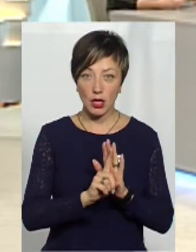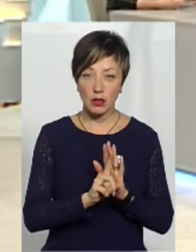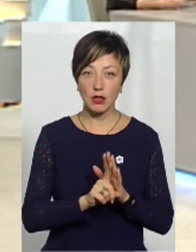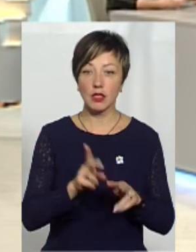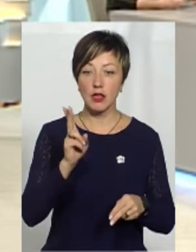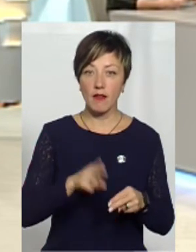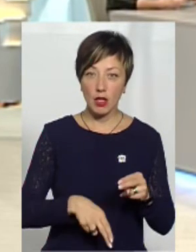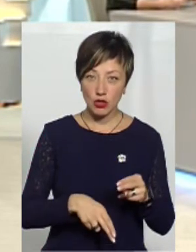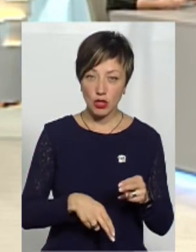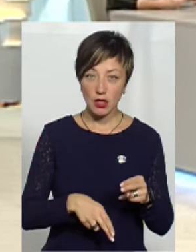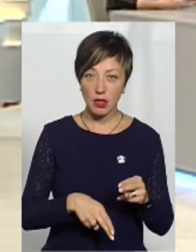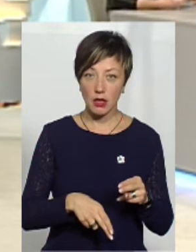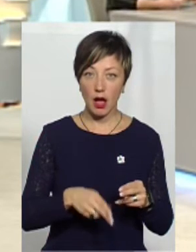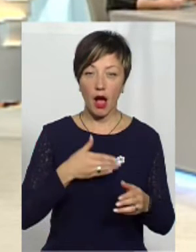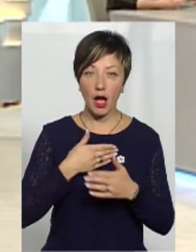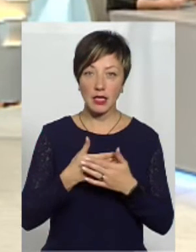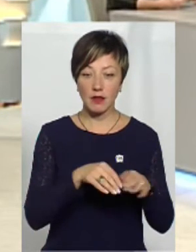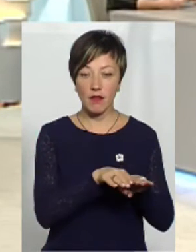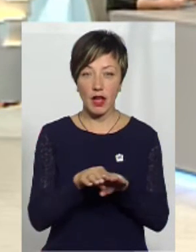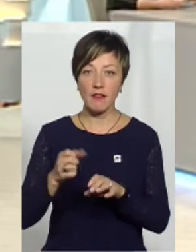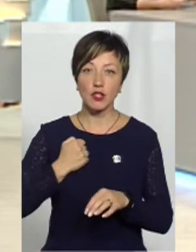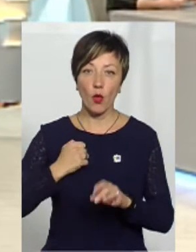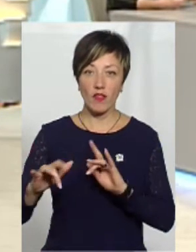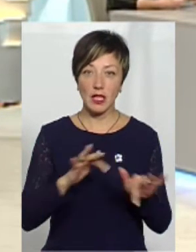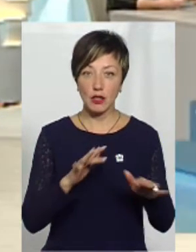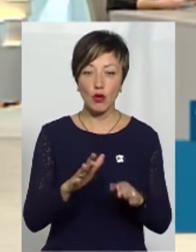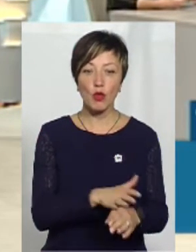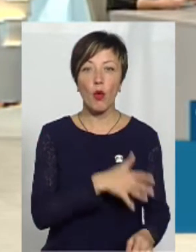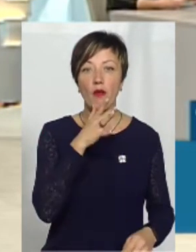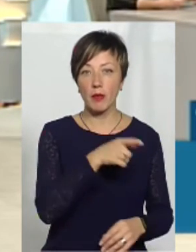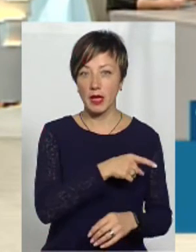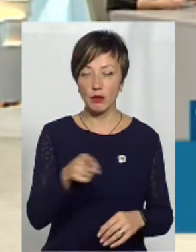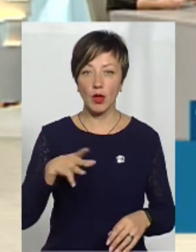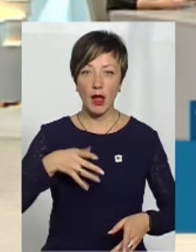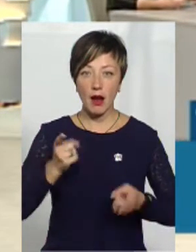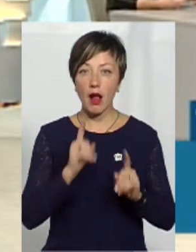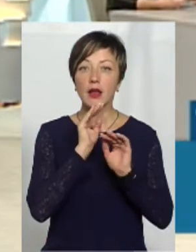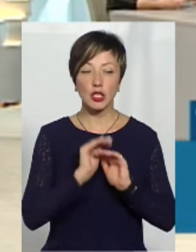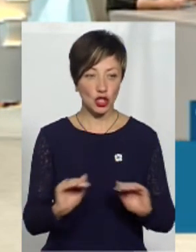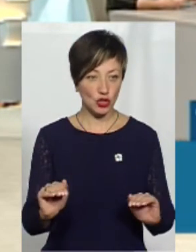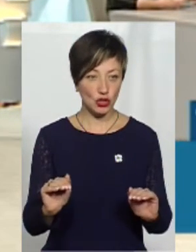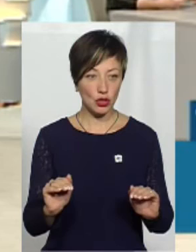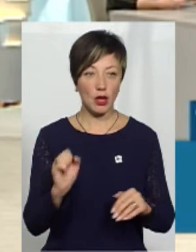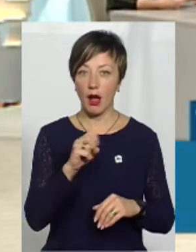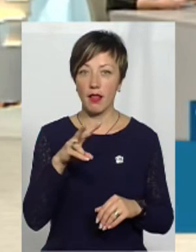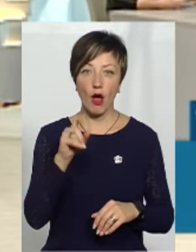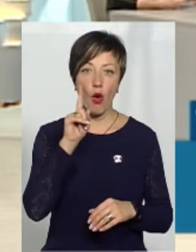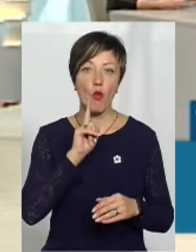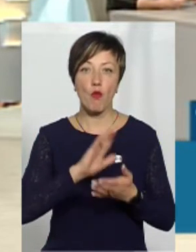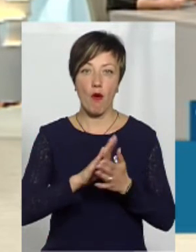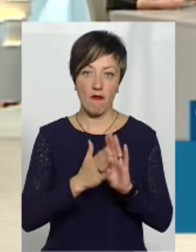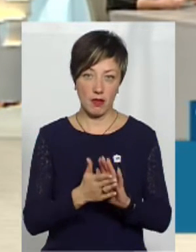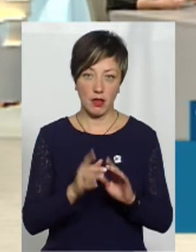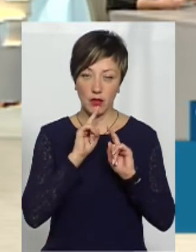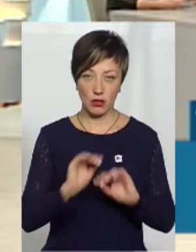щоб завершилась така активна фаза військових дій, тобто, щоб довгий період часу була реальна тиша, а не умовна тиша,